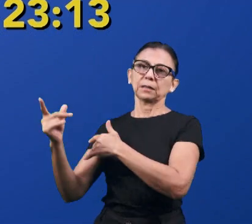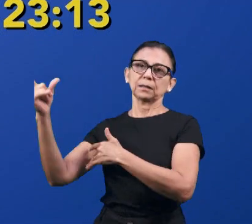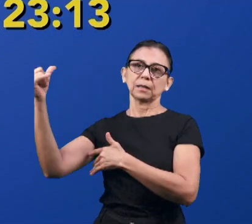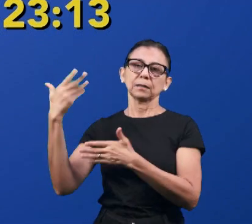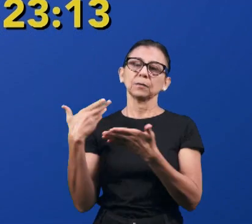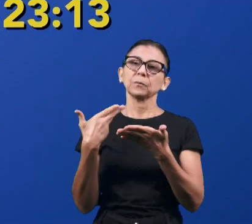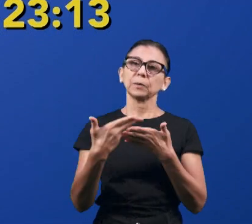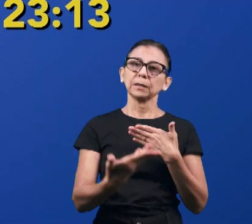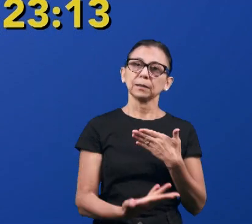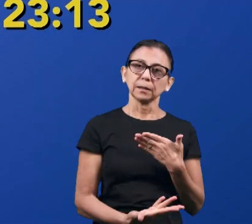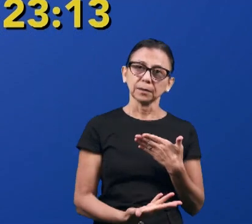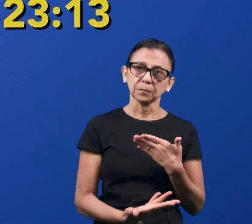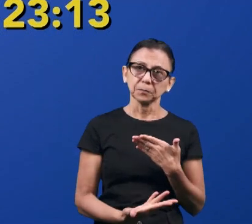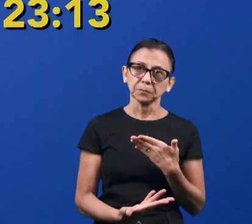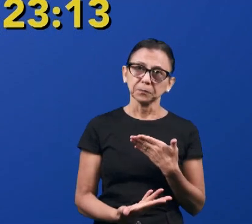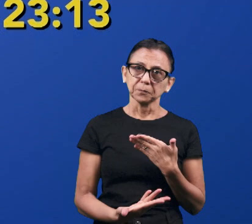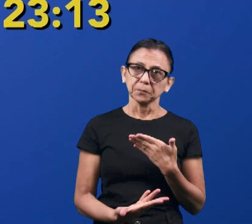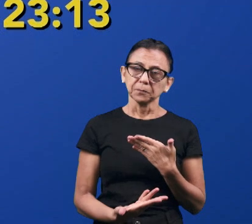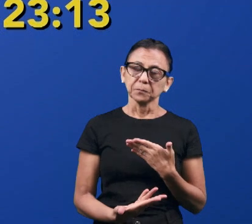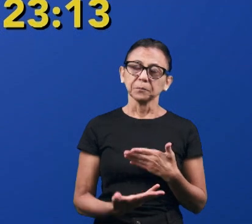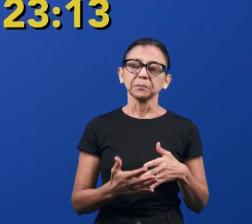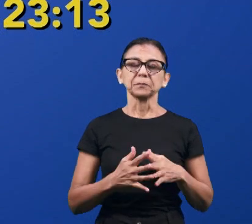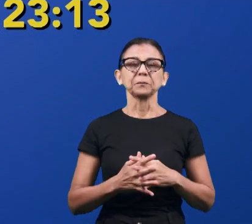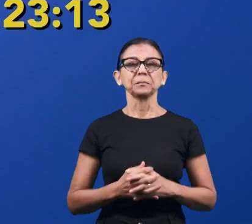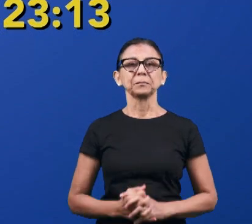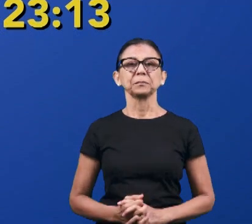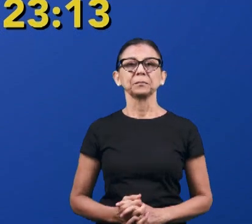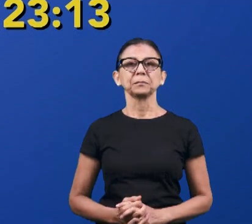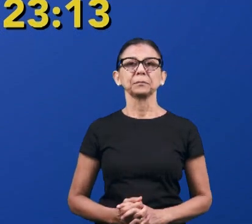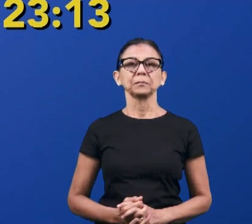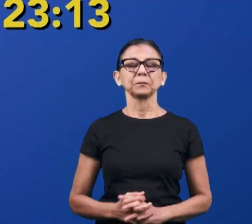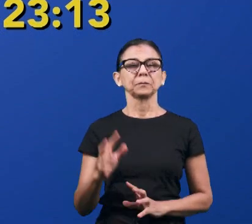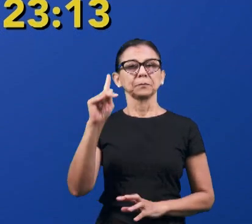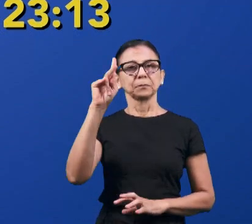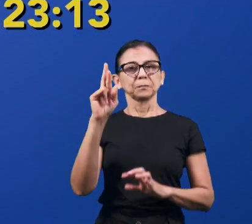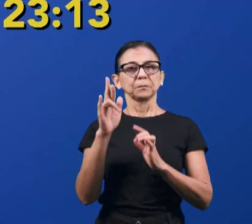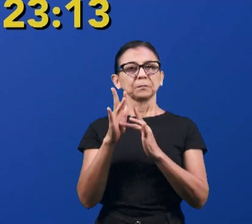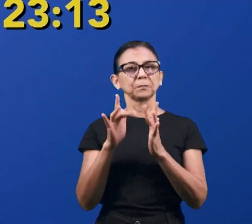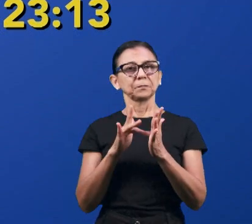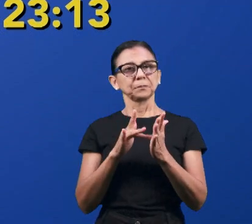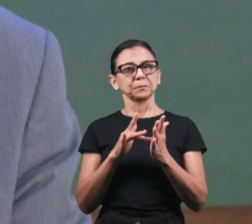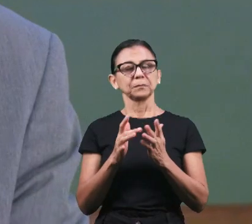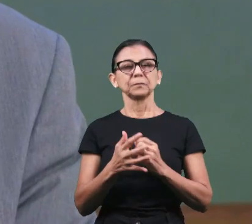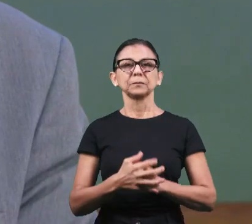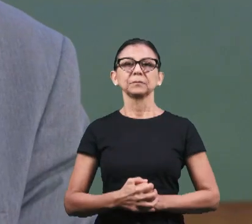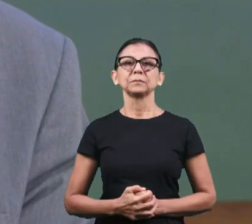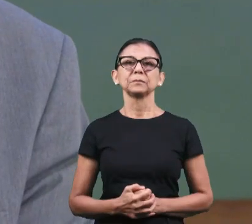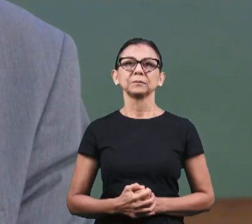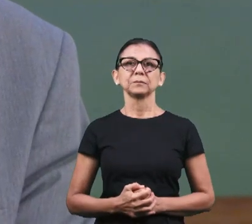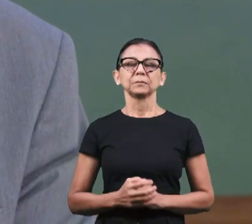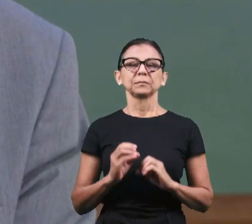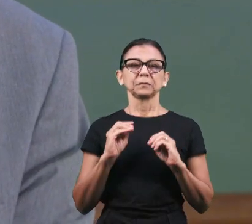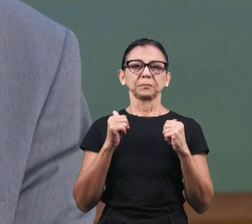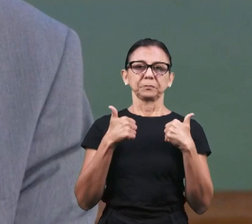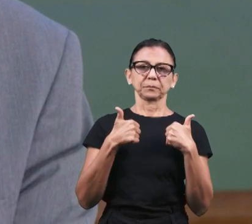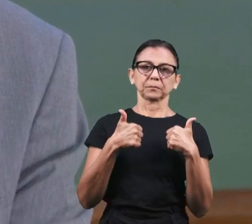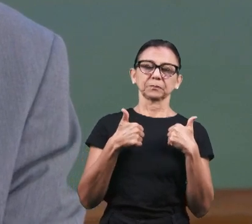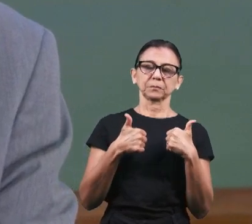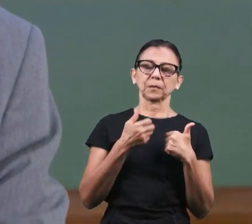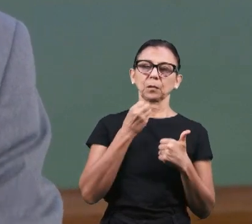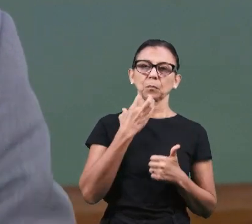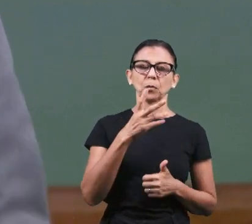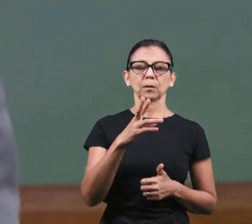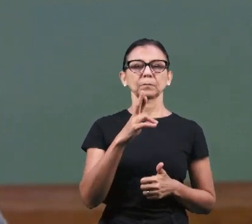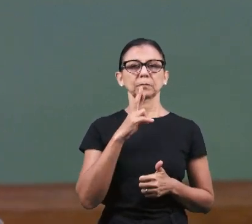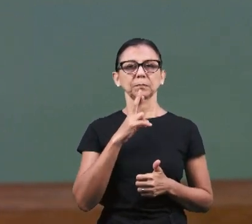empêchés d'entrer dans le royaume des cieux et vivre l'éternité avec le Seigneur Jésus, la paix du Seigneur Jésus. Amen. Très bien, Juliane, la réponse